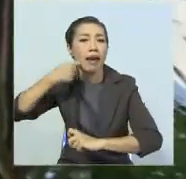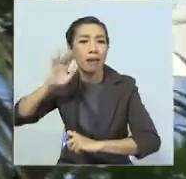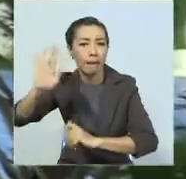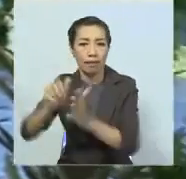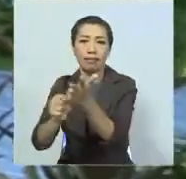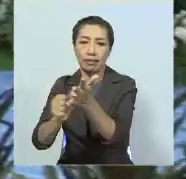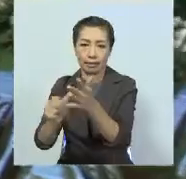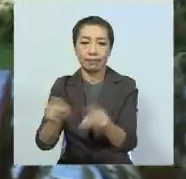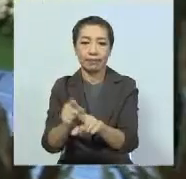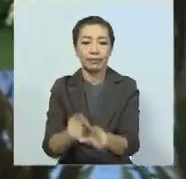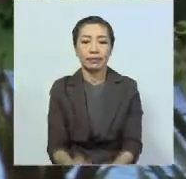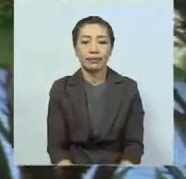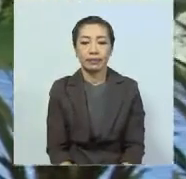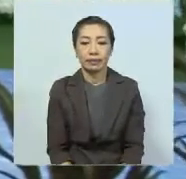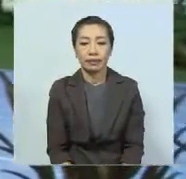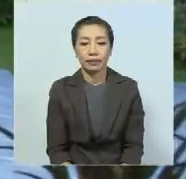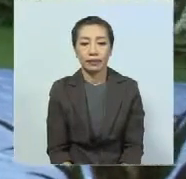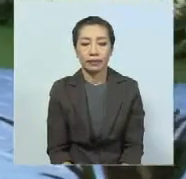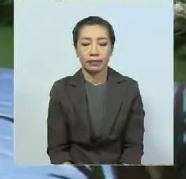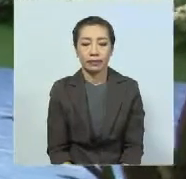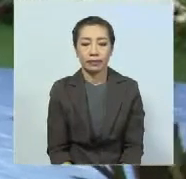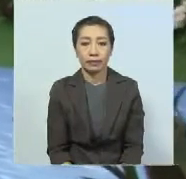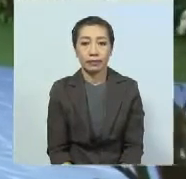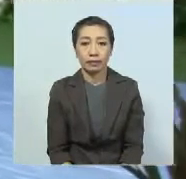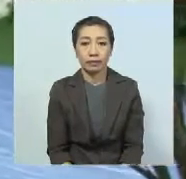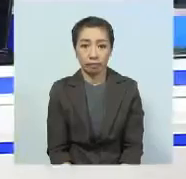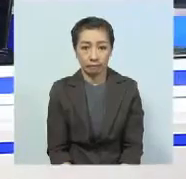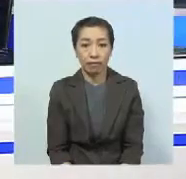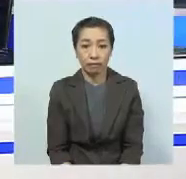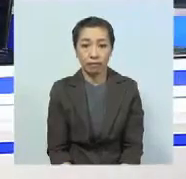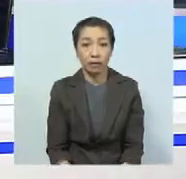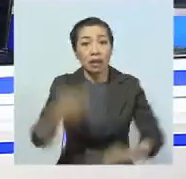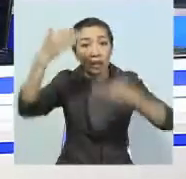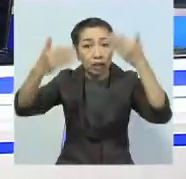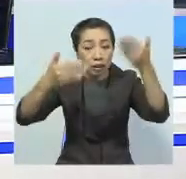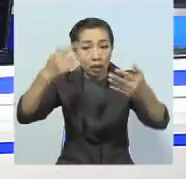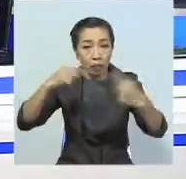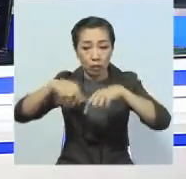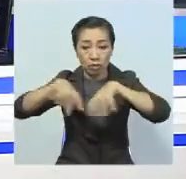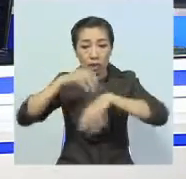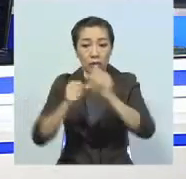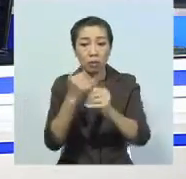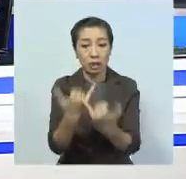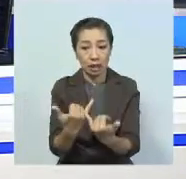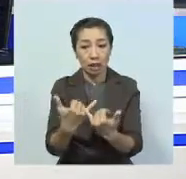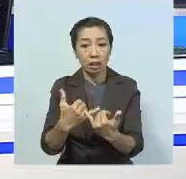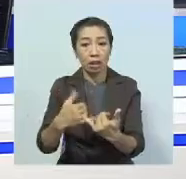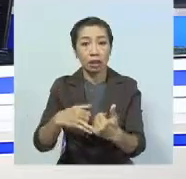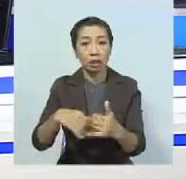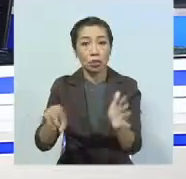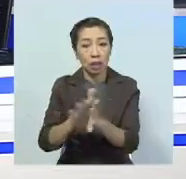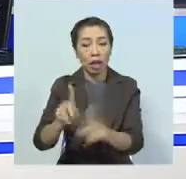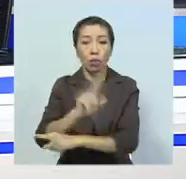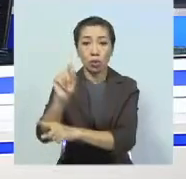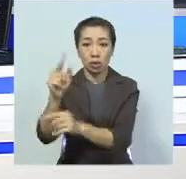ประเทศของตนเองด้วย ค่ะซึ่งย้ำกันอีกสักนิดหนึ่งนะคะว่ากิจกรรมการจัดงานในปีนี้ก็จะจัดจนถึงวันศุกร์